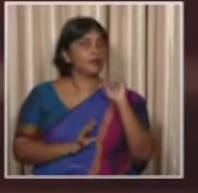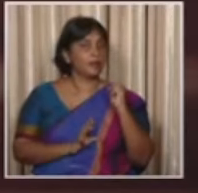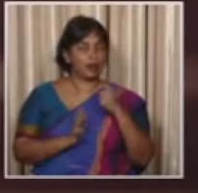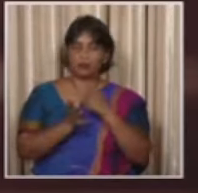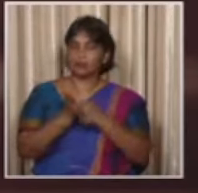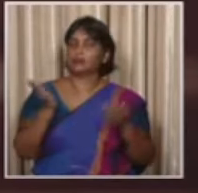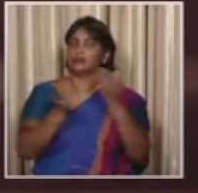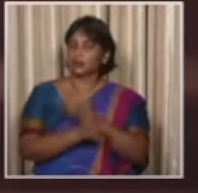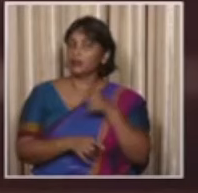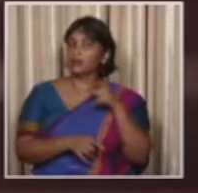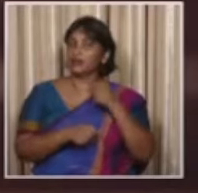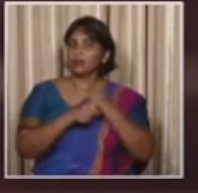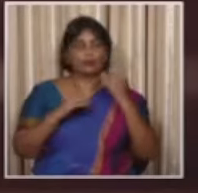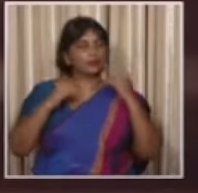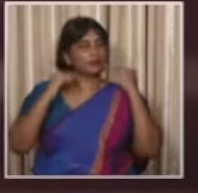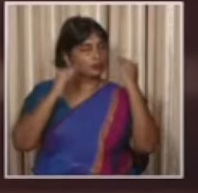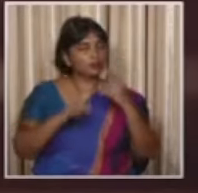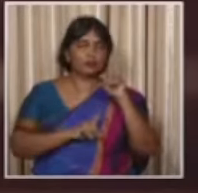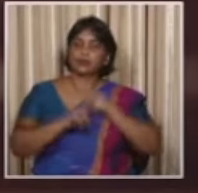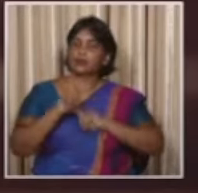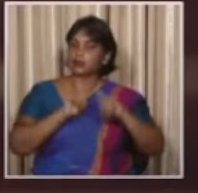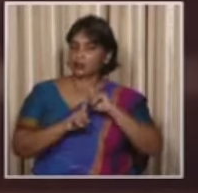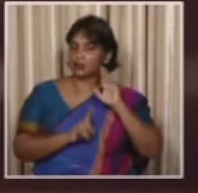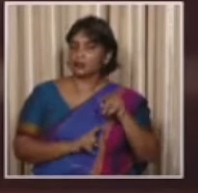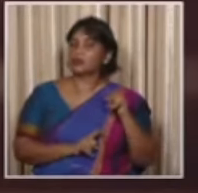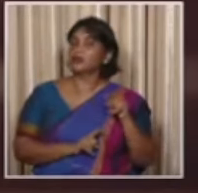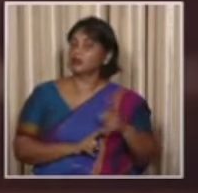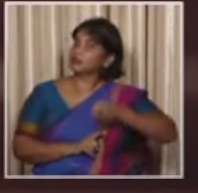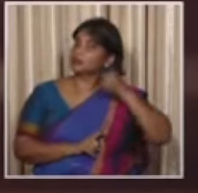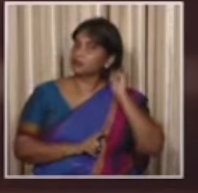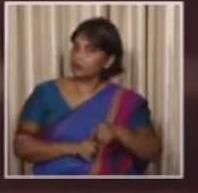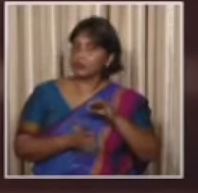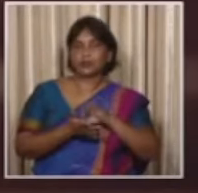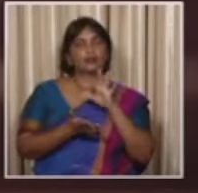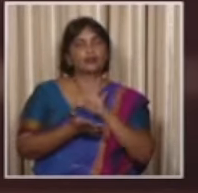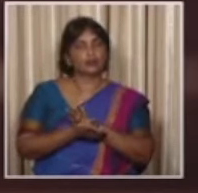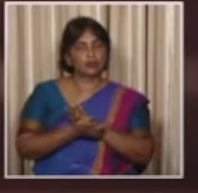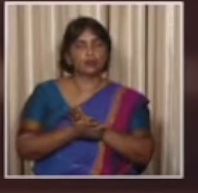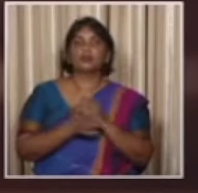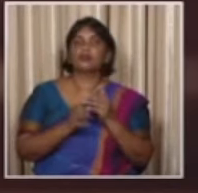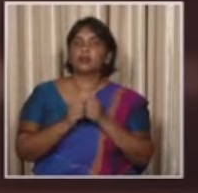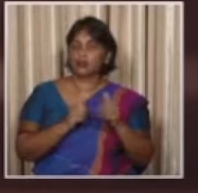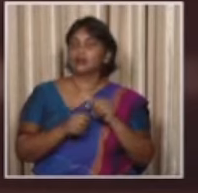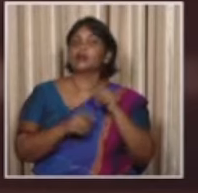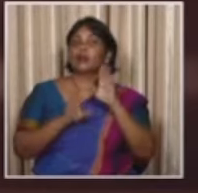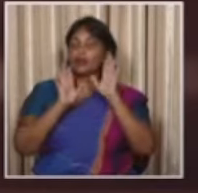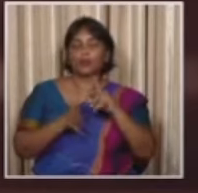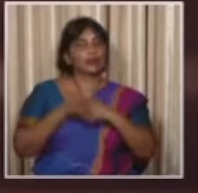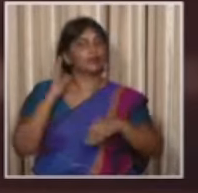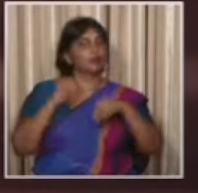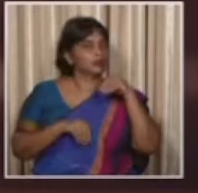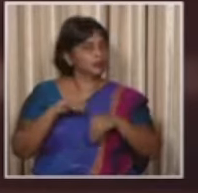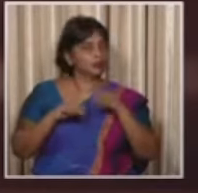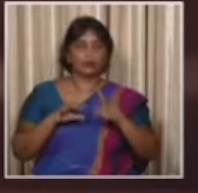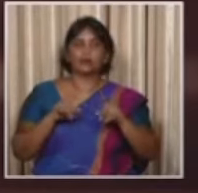කිවිසුම. ඒක රාජතාන්ත්‍රික වශයෙන් සාකච්ඡා කරලා එකඟත්වයකින් ක්‍රියාත්මක කරන්න ආපු එකක්. නමුත් දේශපාලන